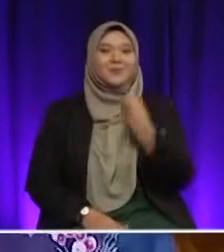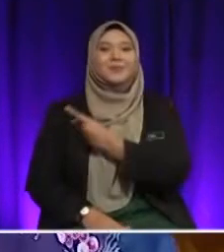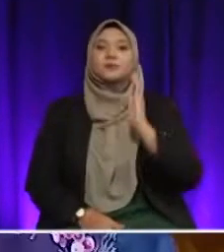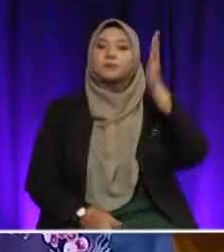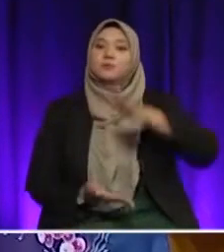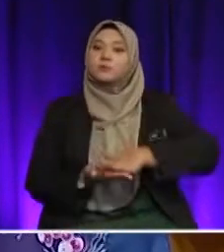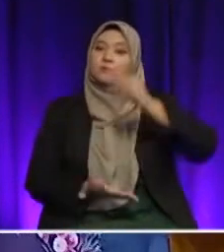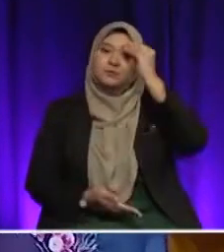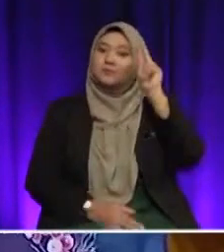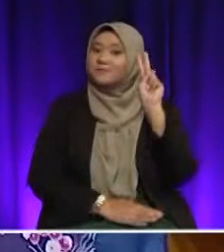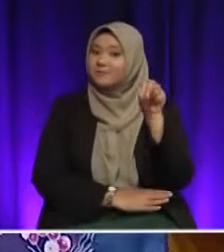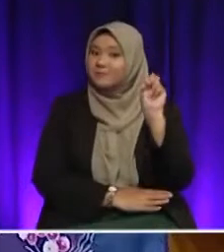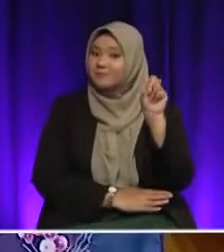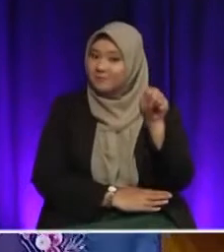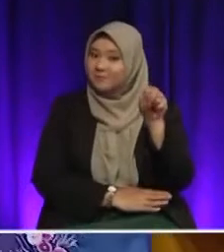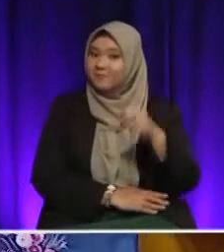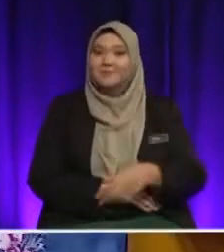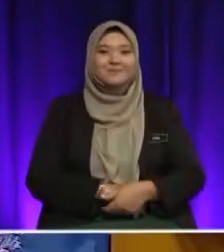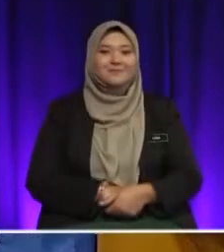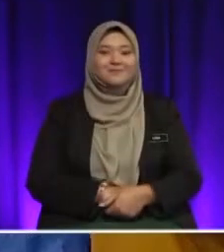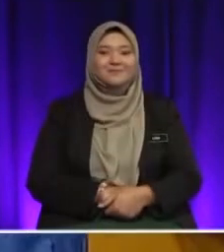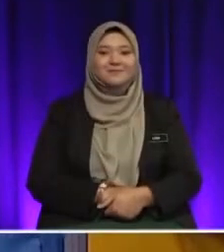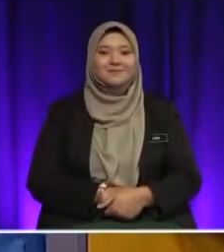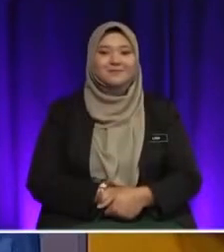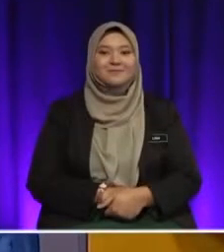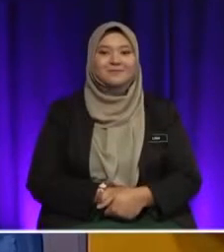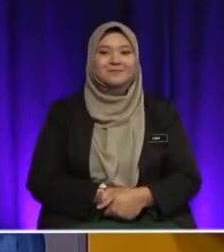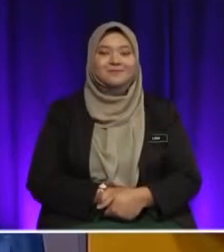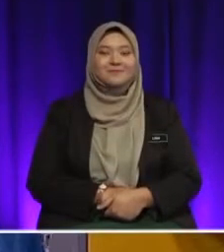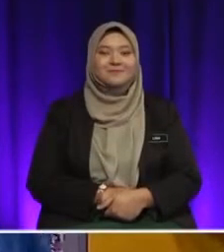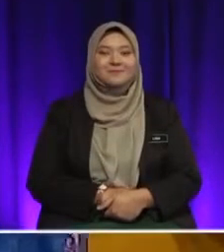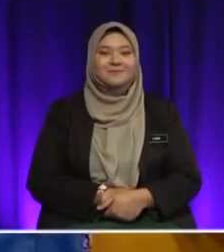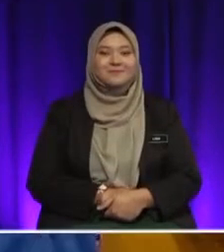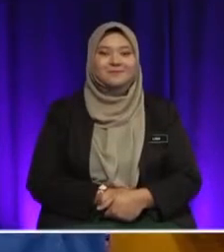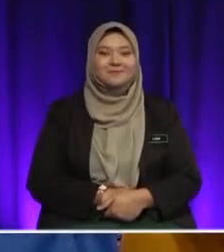Amali dalam kelas dan dalam pemeriksaan pun akan ditanya